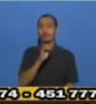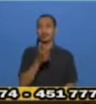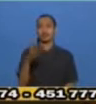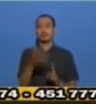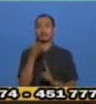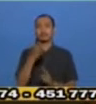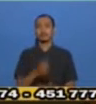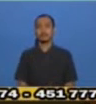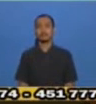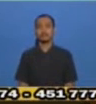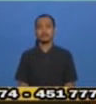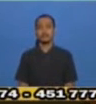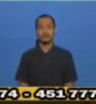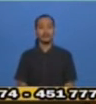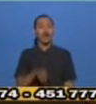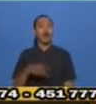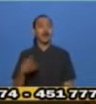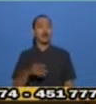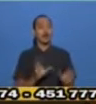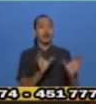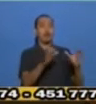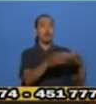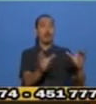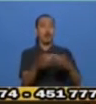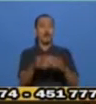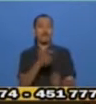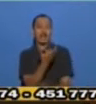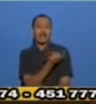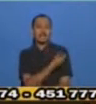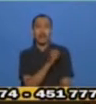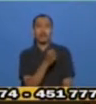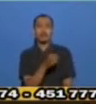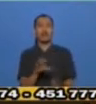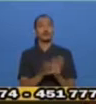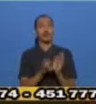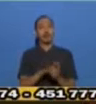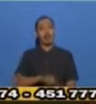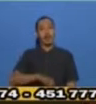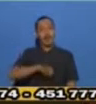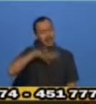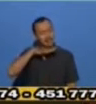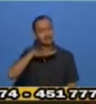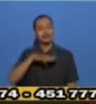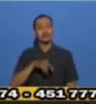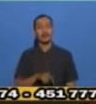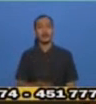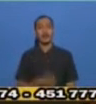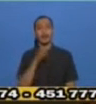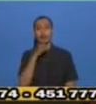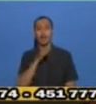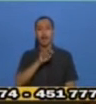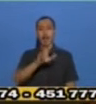kelompok yang benar-benar tidak bisa divaksin. Mereka yang sudah sangat lansia, sudah sangat usianya sudah di atas